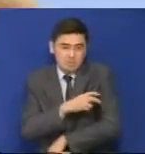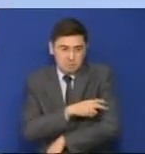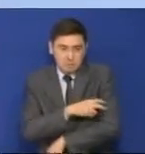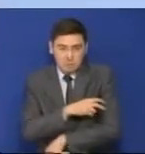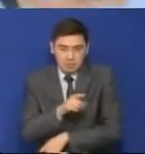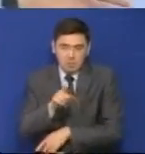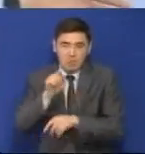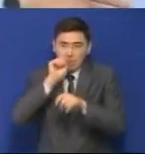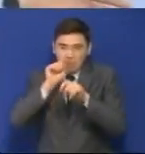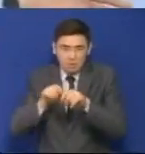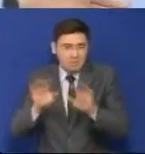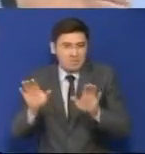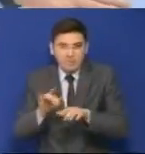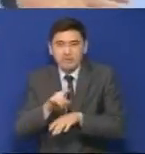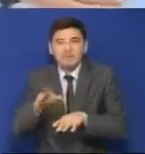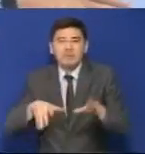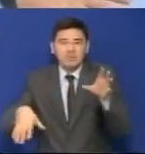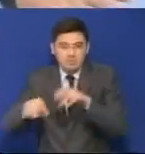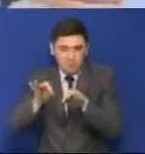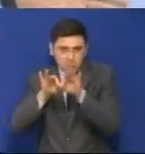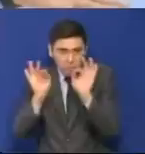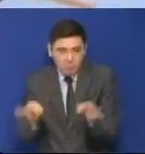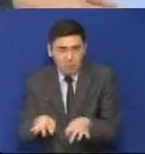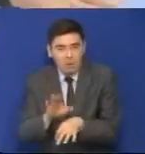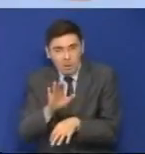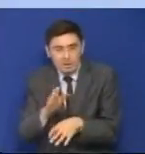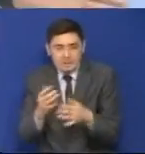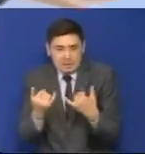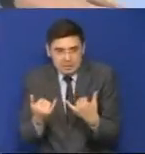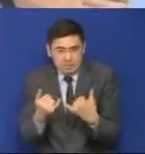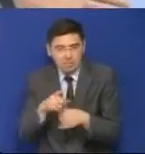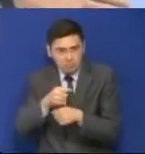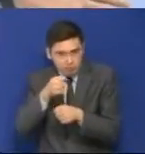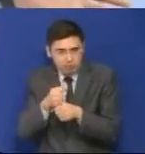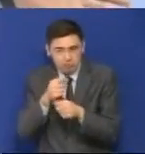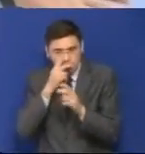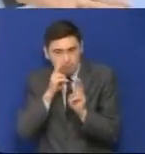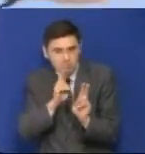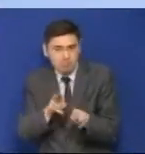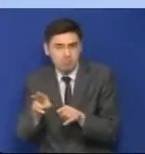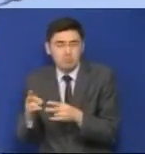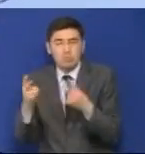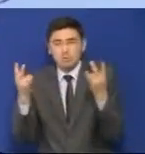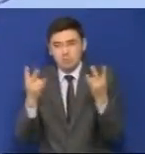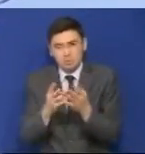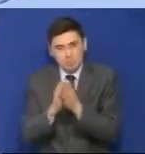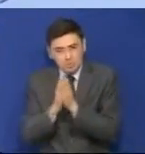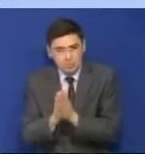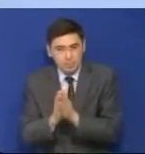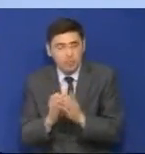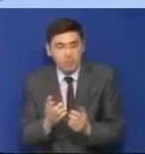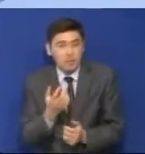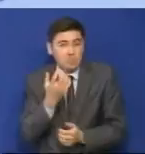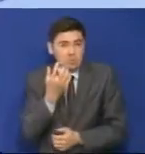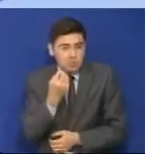деп ойламаңыздар. Барлығы да білікті мамандар, бірақ бүгіннен бастап осыны қатаң бақылауға алып, бас аяғына дейін жүргізіңіз, барлығы